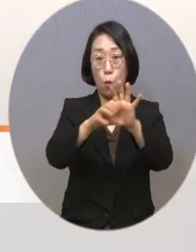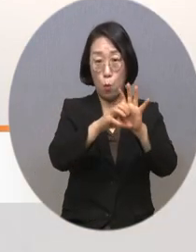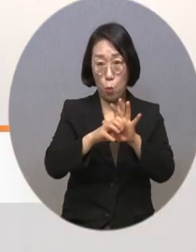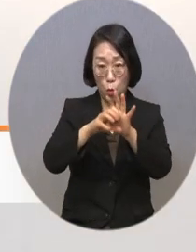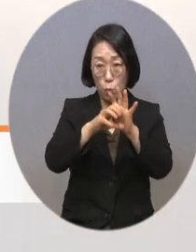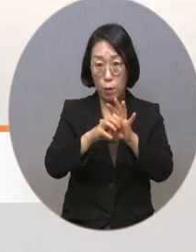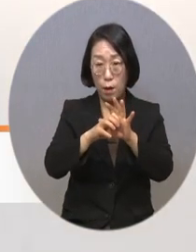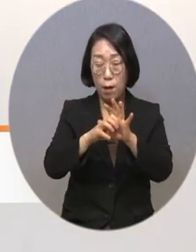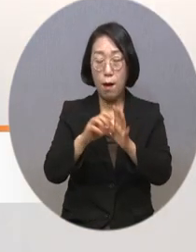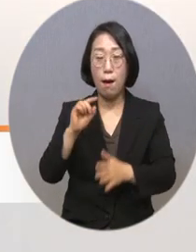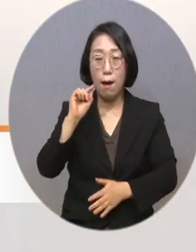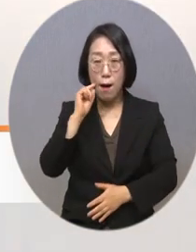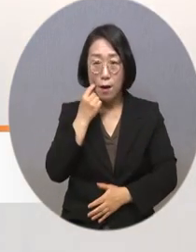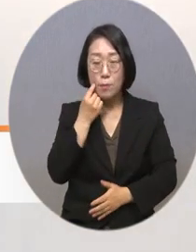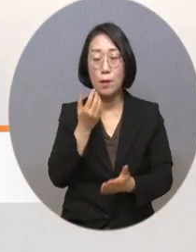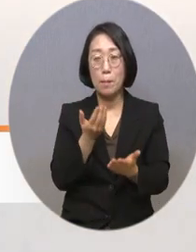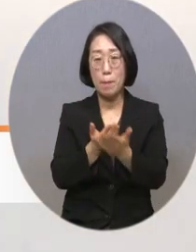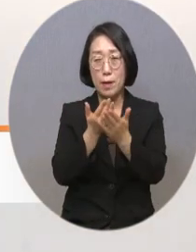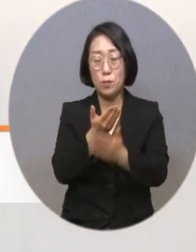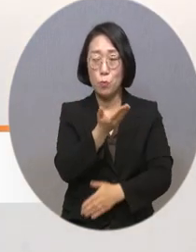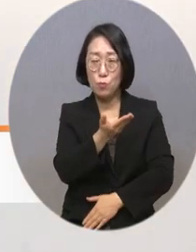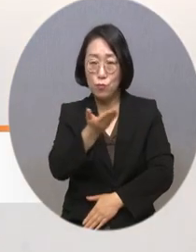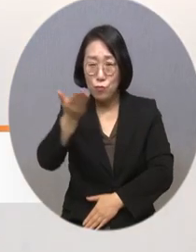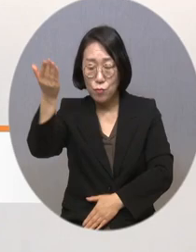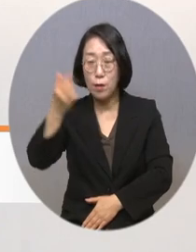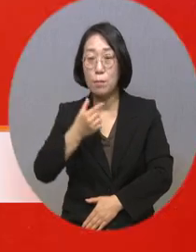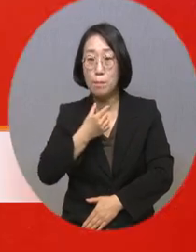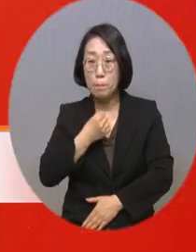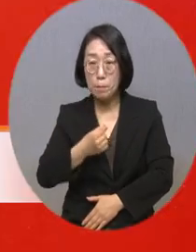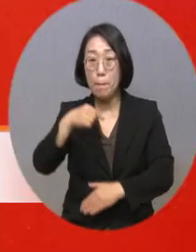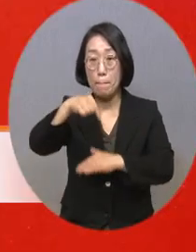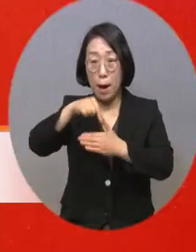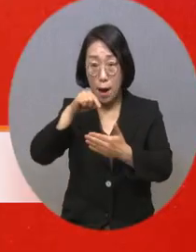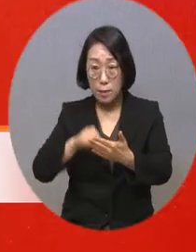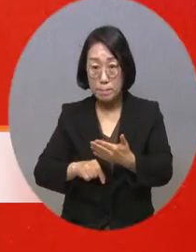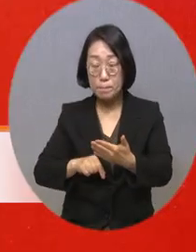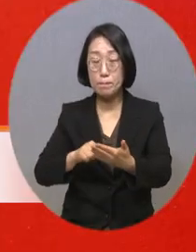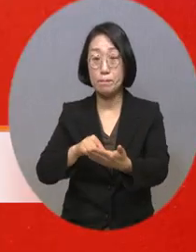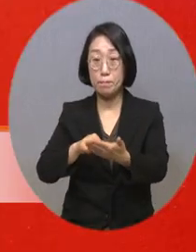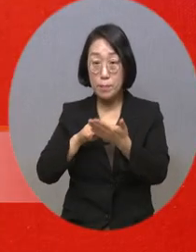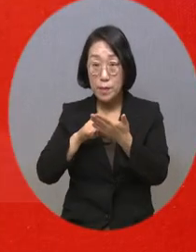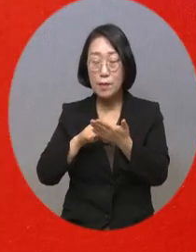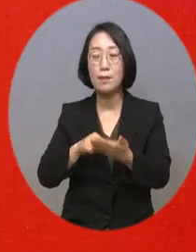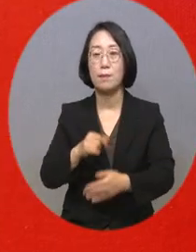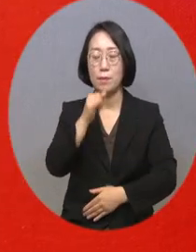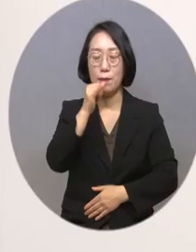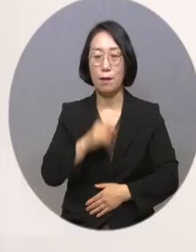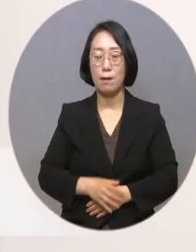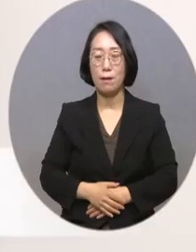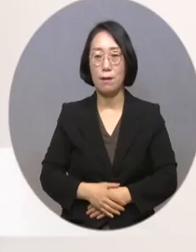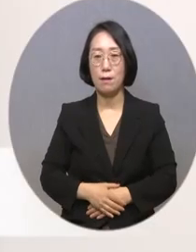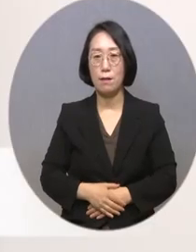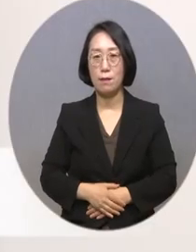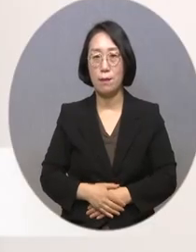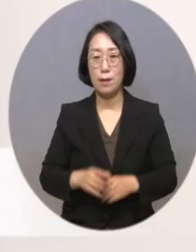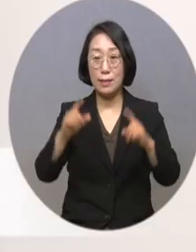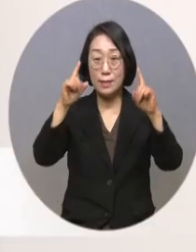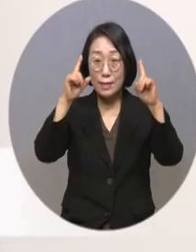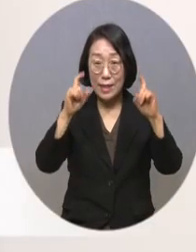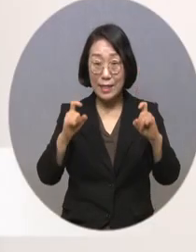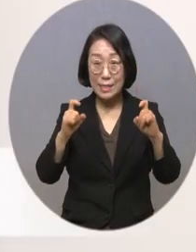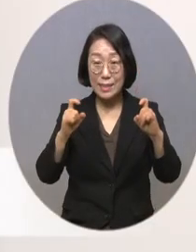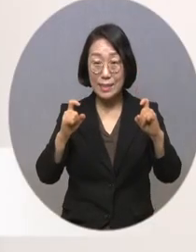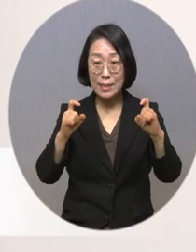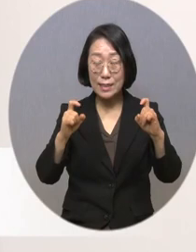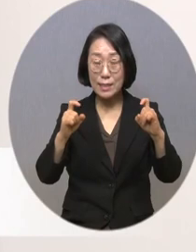진화처럼 자연스럽게 치유되길 바라는 메시지도 몸짓에 담겨 시선을 사로잡습니다. 사진이라는